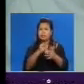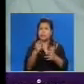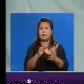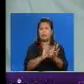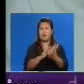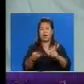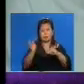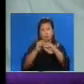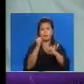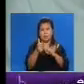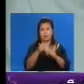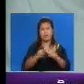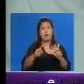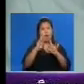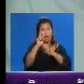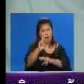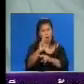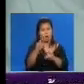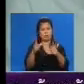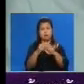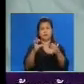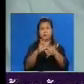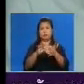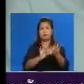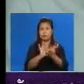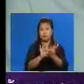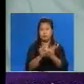คุยกัน วาจะต้องแระวังให้การให้ยา